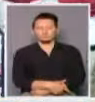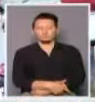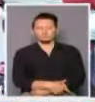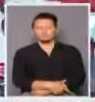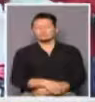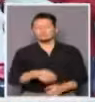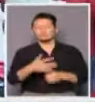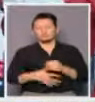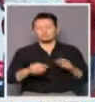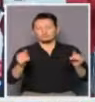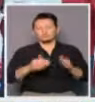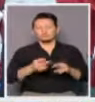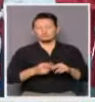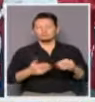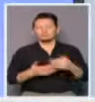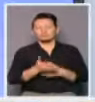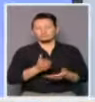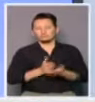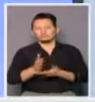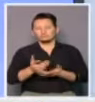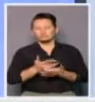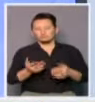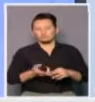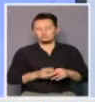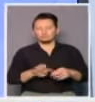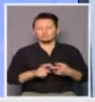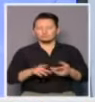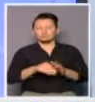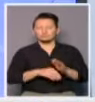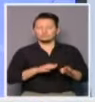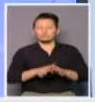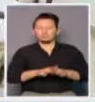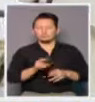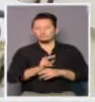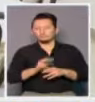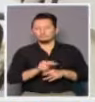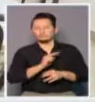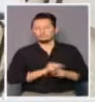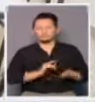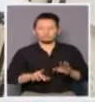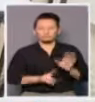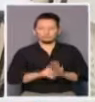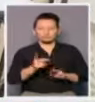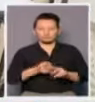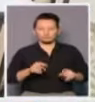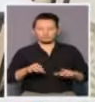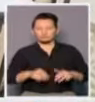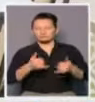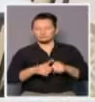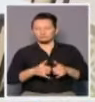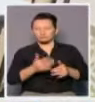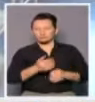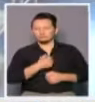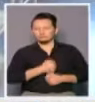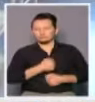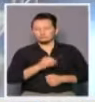Станция скорой помощи работает по навигационной системе. Также предусмотрены бытовые условия для работников станции. Здесь есть столовая, ванная